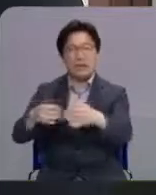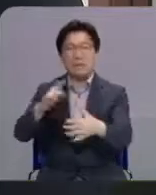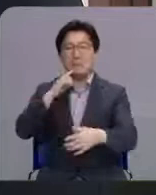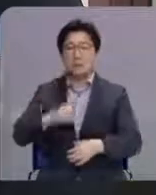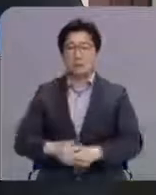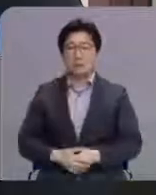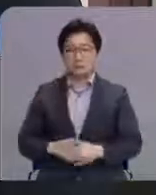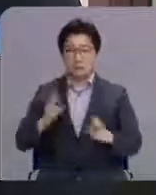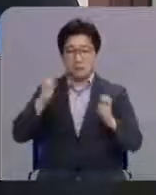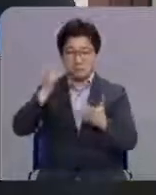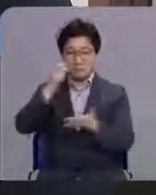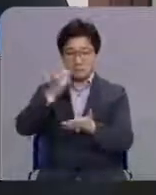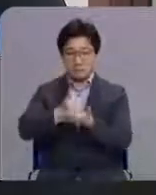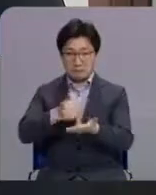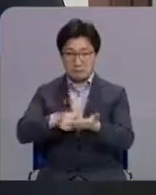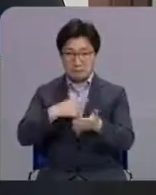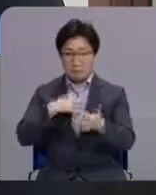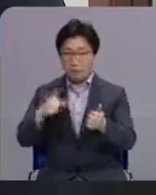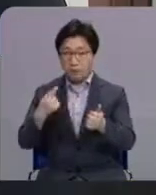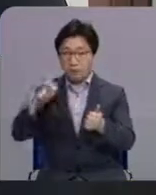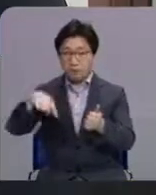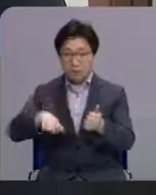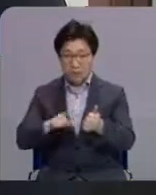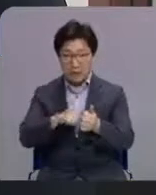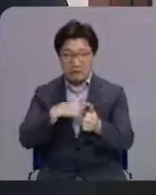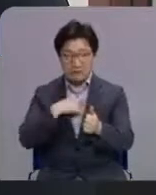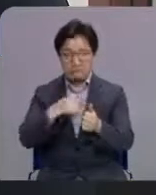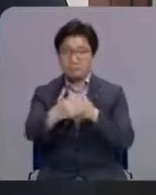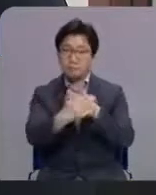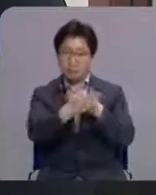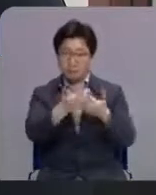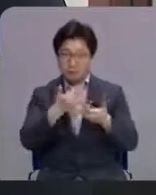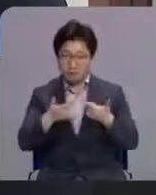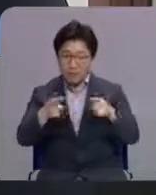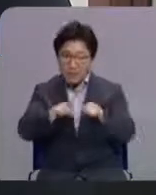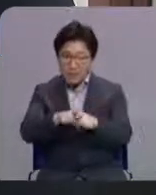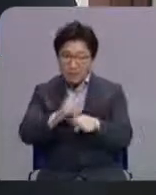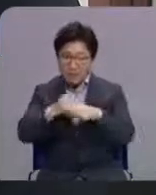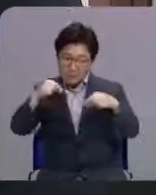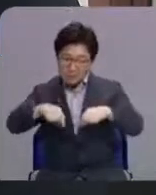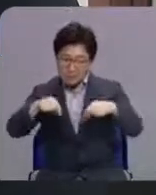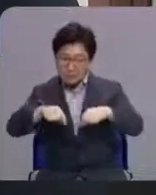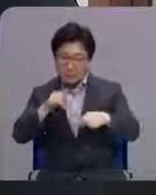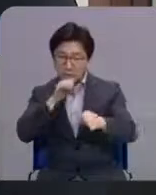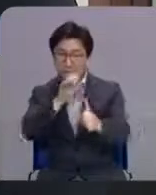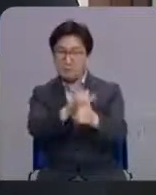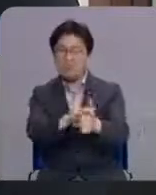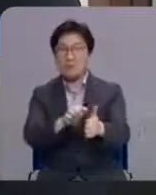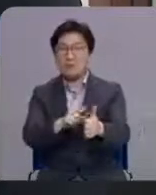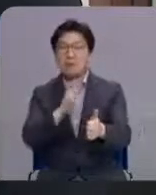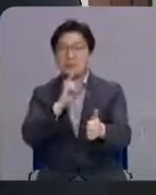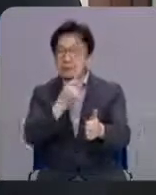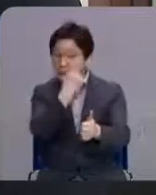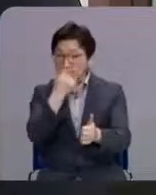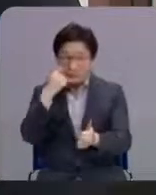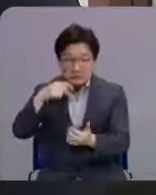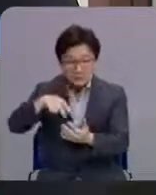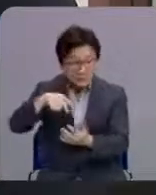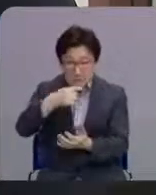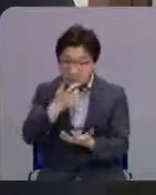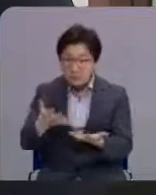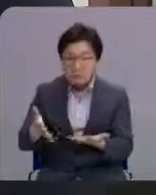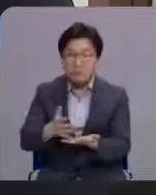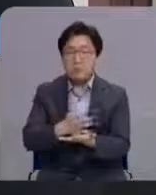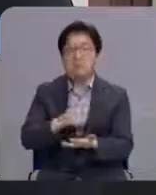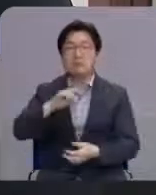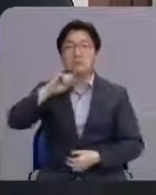뭐 임의적으로 자문하는 노무사를 뭐 활용을 해서 조사를 하는 경우도 있습니다. 직접적인 증거나 간접적인 증거가